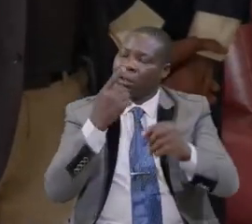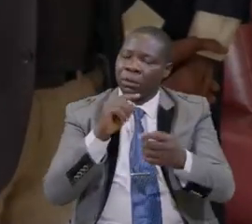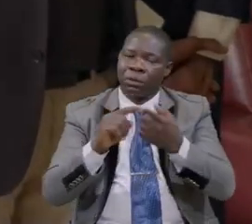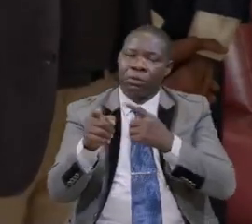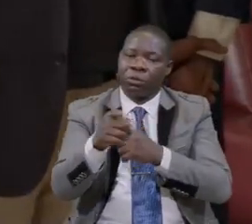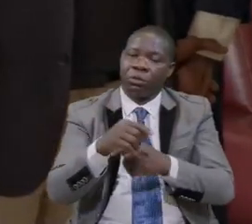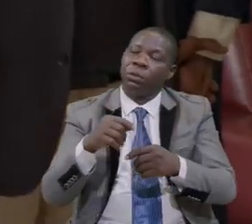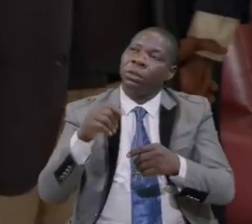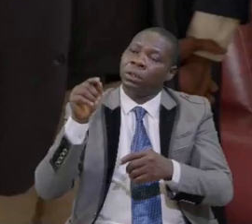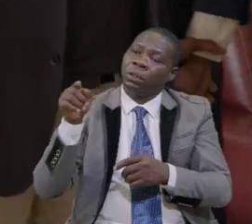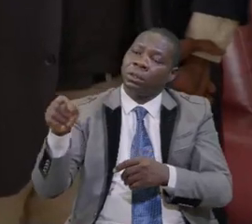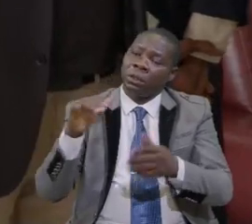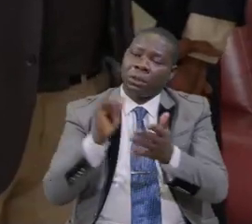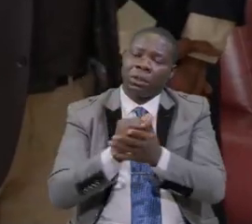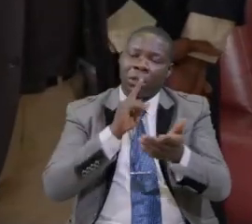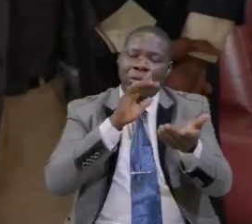Celui qui croit en moi